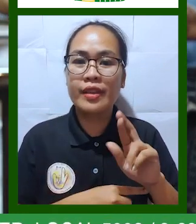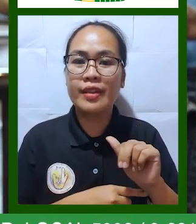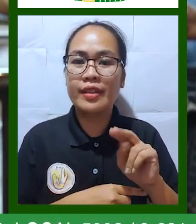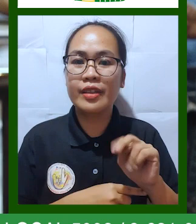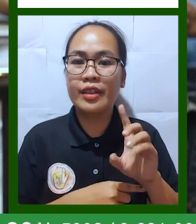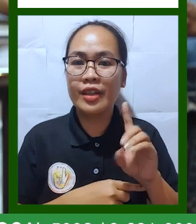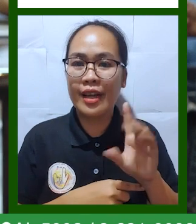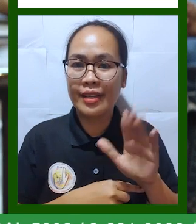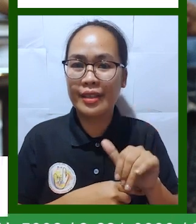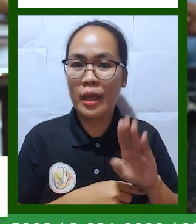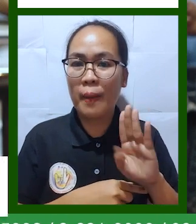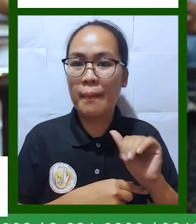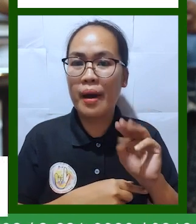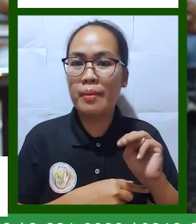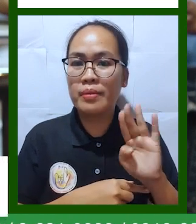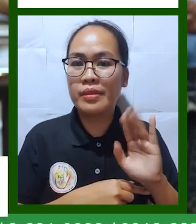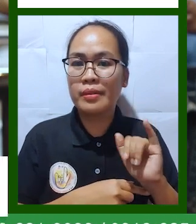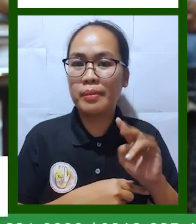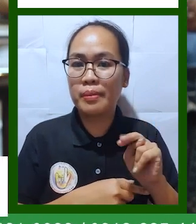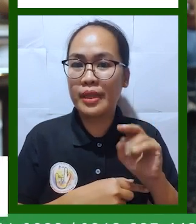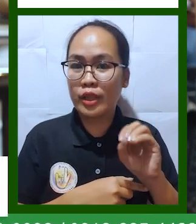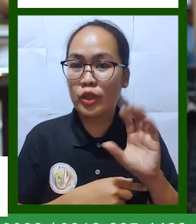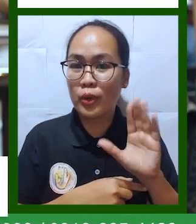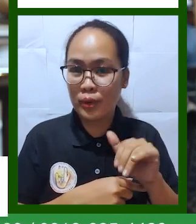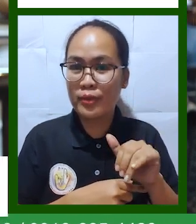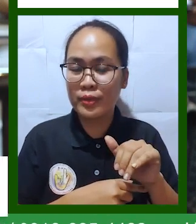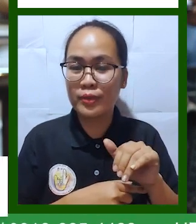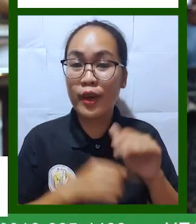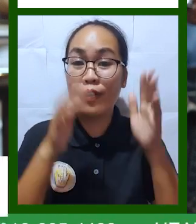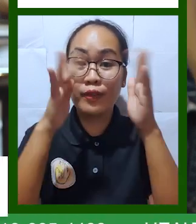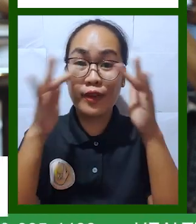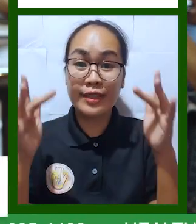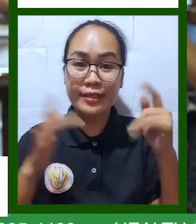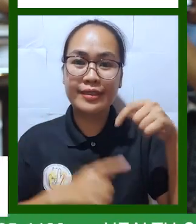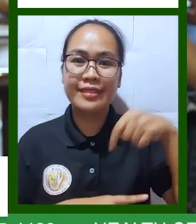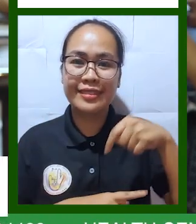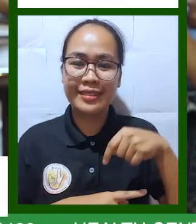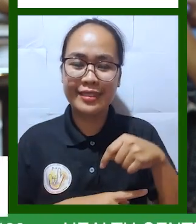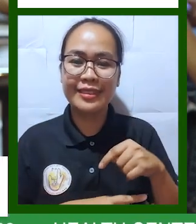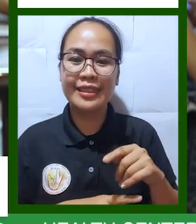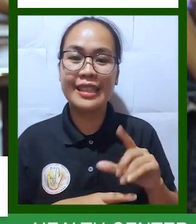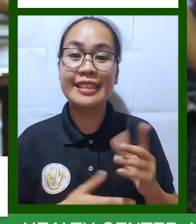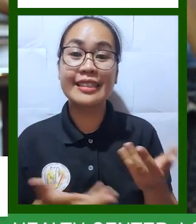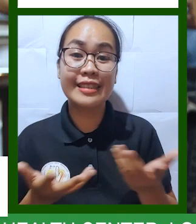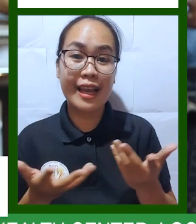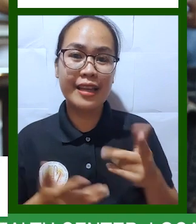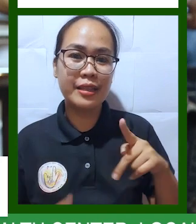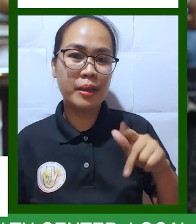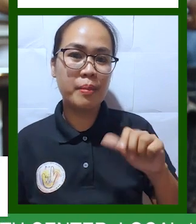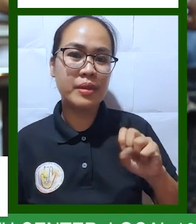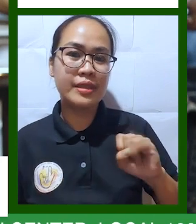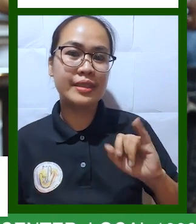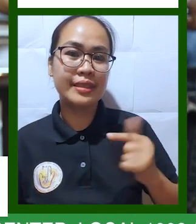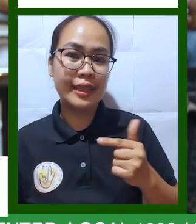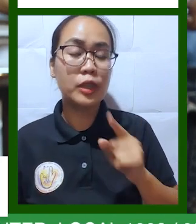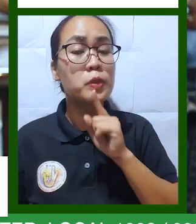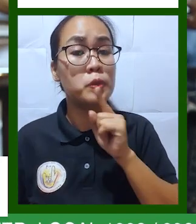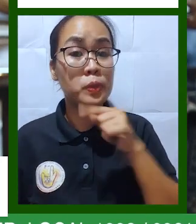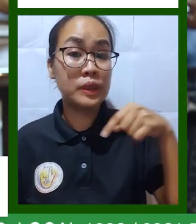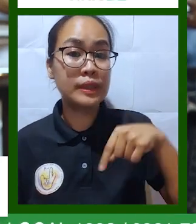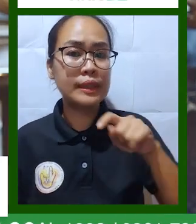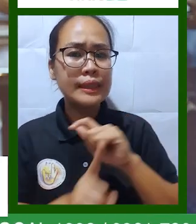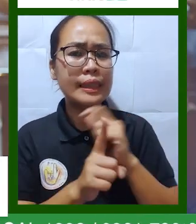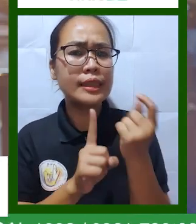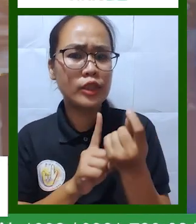Bambino Festival dito po sa lungsod ng Pasig. So ito pong Bambino Festival is a tradition